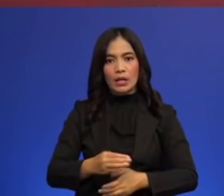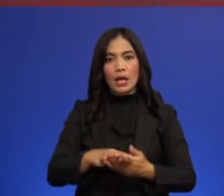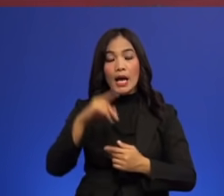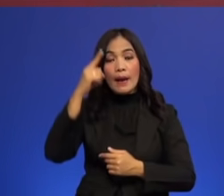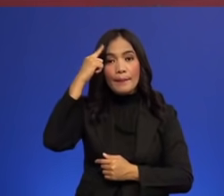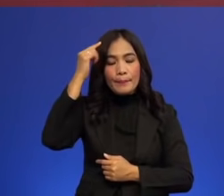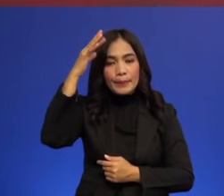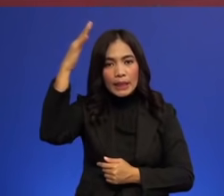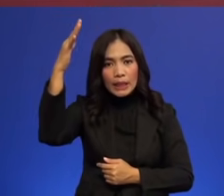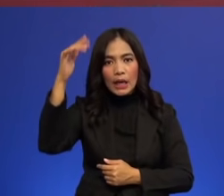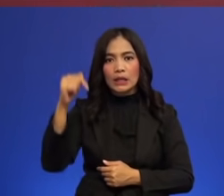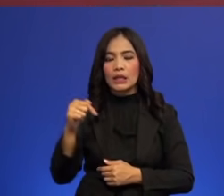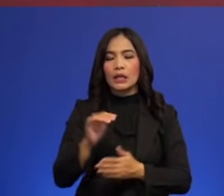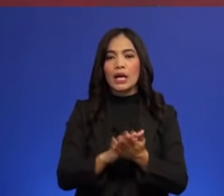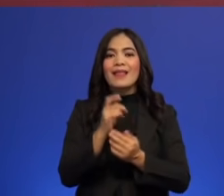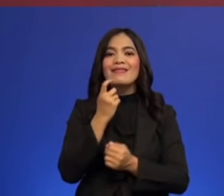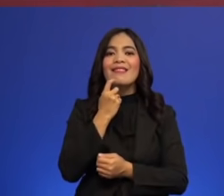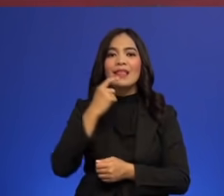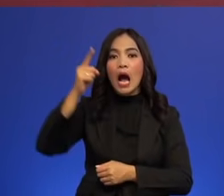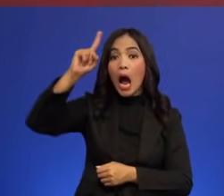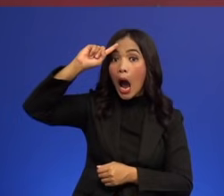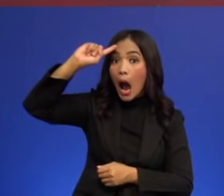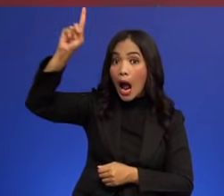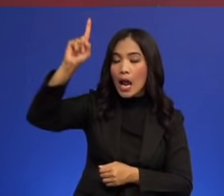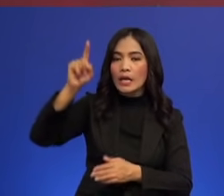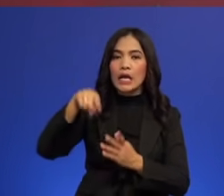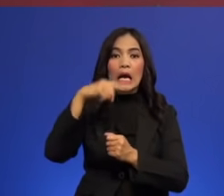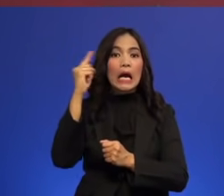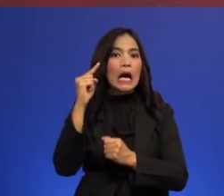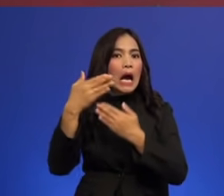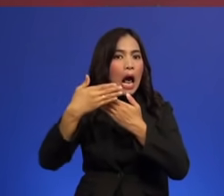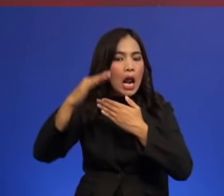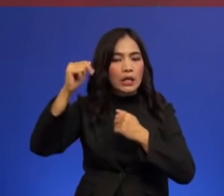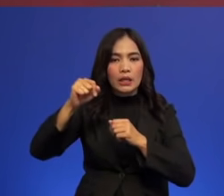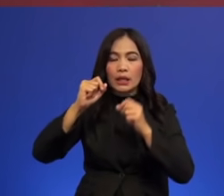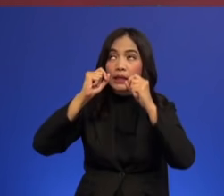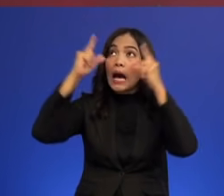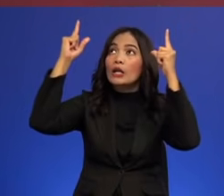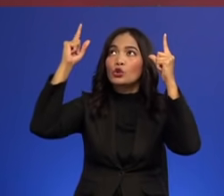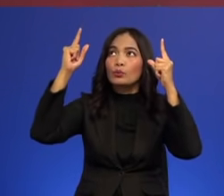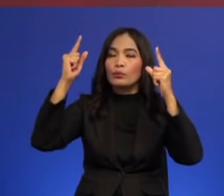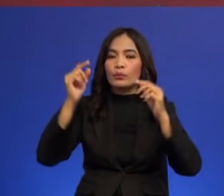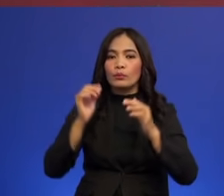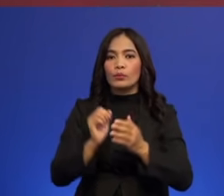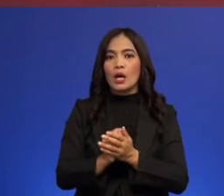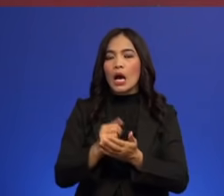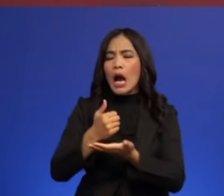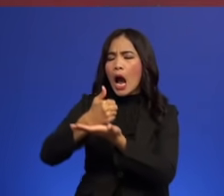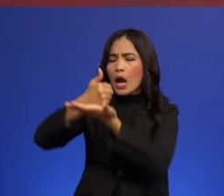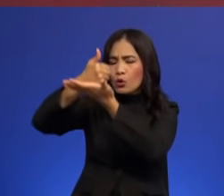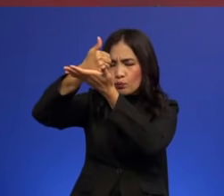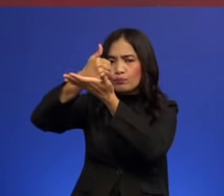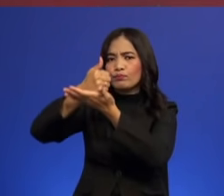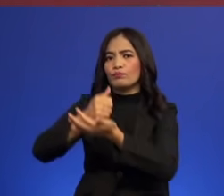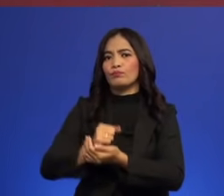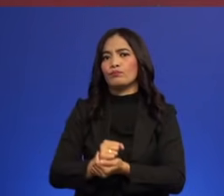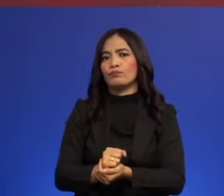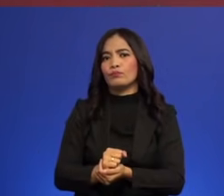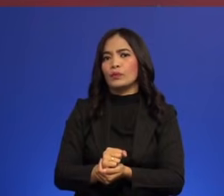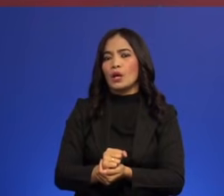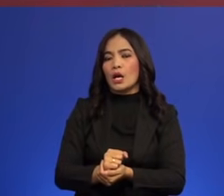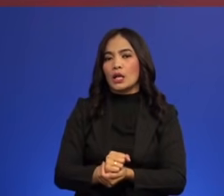menghayati keberadaan Allah yang kekal, kita takjub, kita kagum,